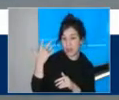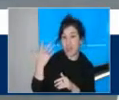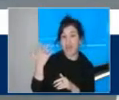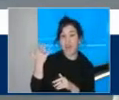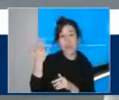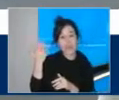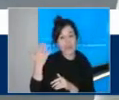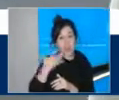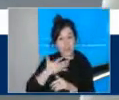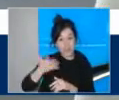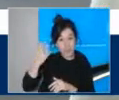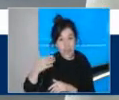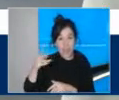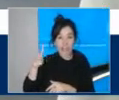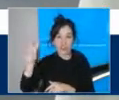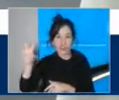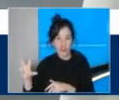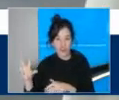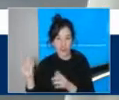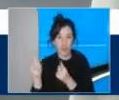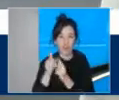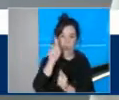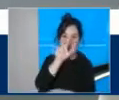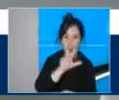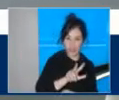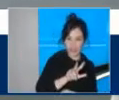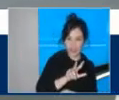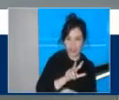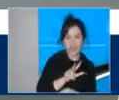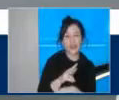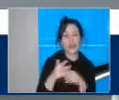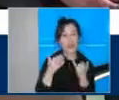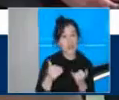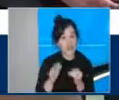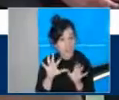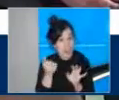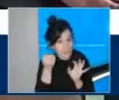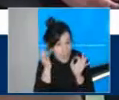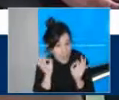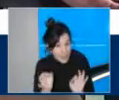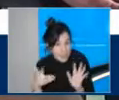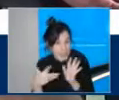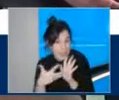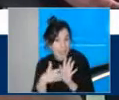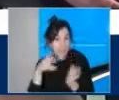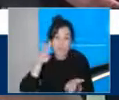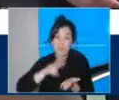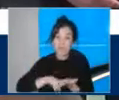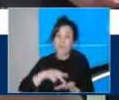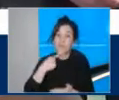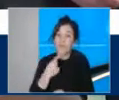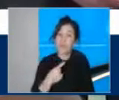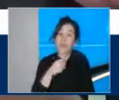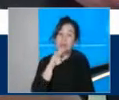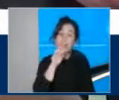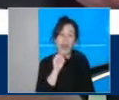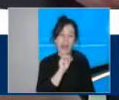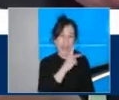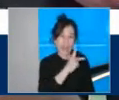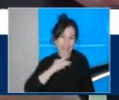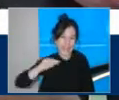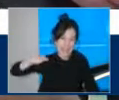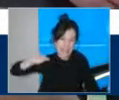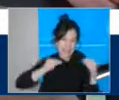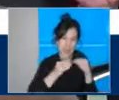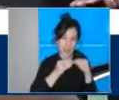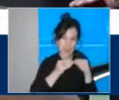מול 1/3. אז זאת אומרת שאם באמת הסקרים צודקים, אז מרין לפן צמצמה את הפער